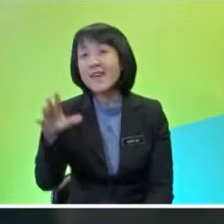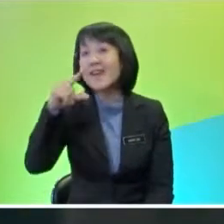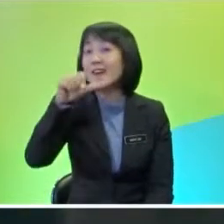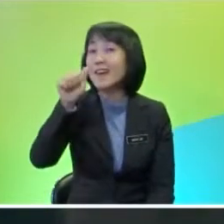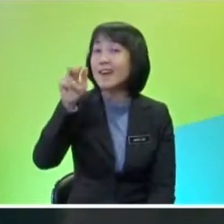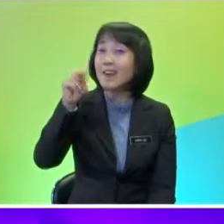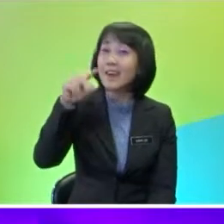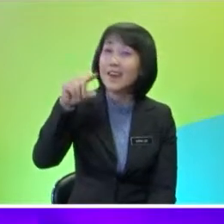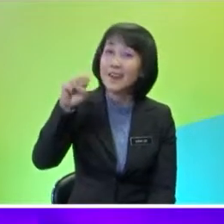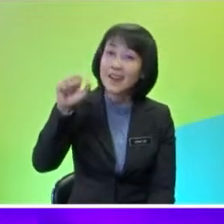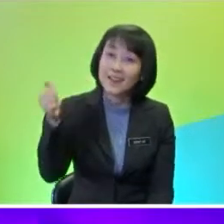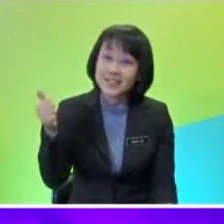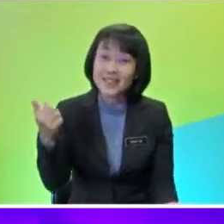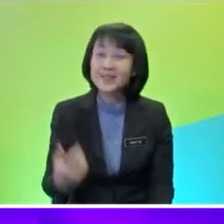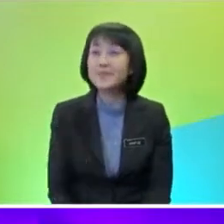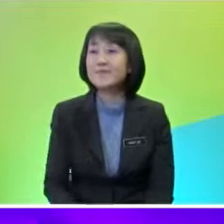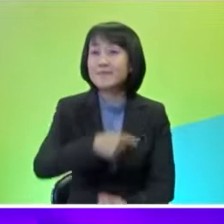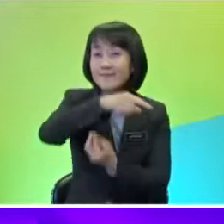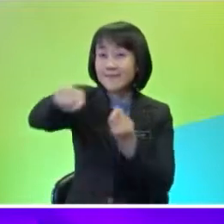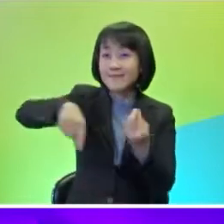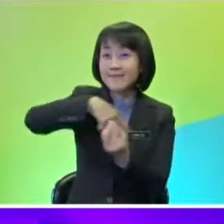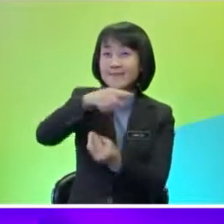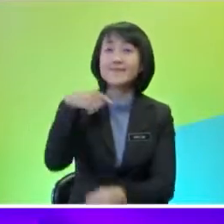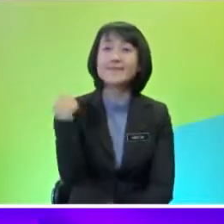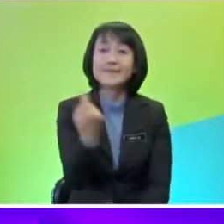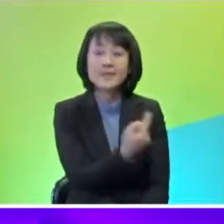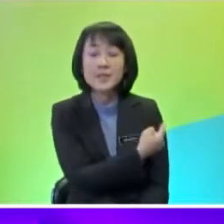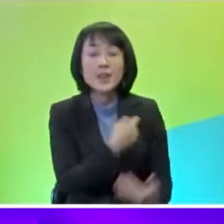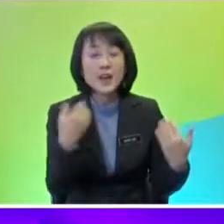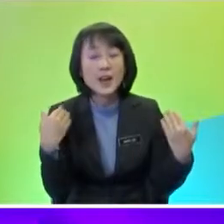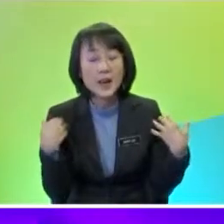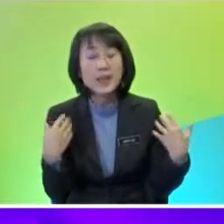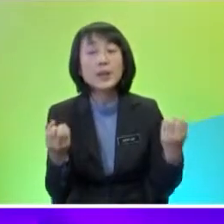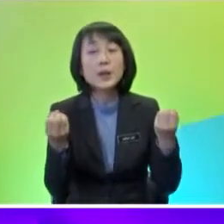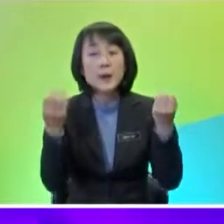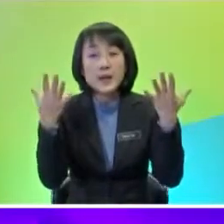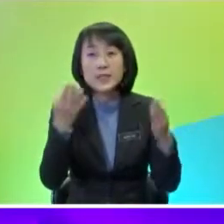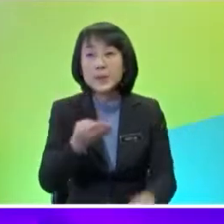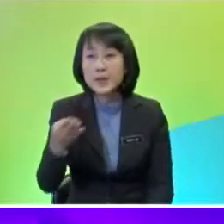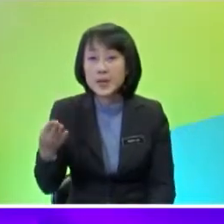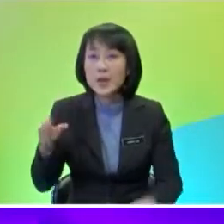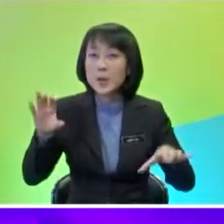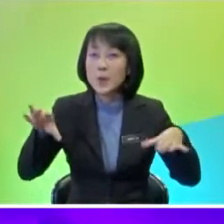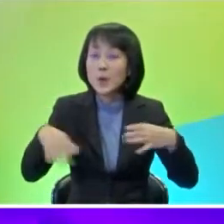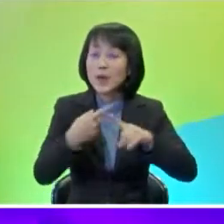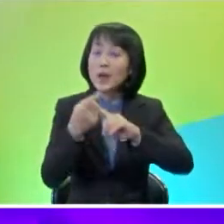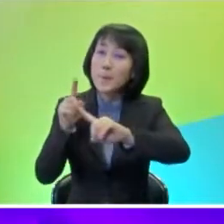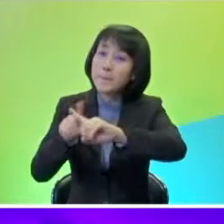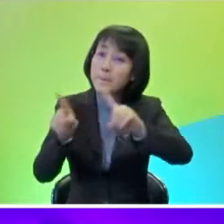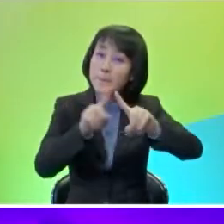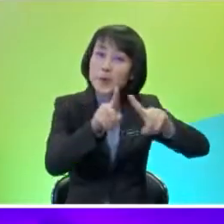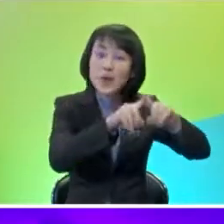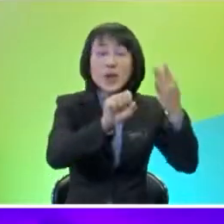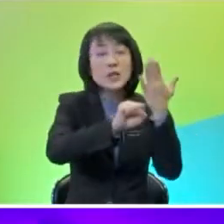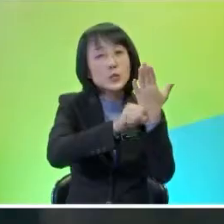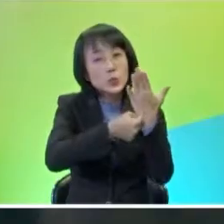jadi di sekitar kita ada banyak benda yang dibuat dari berbagai sumber asasnya